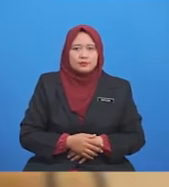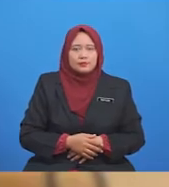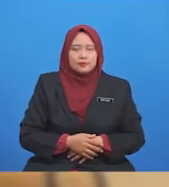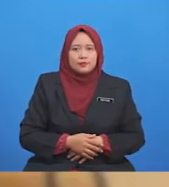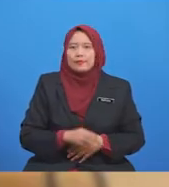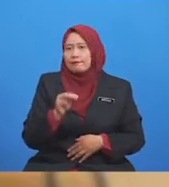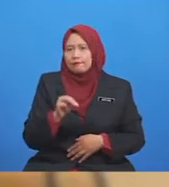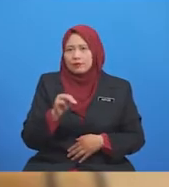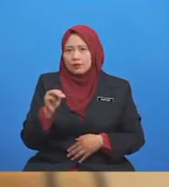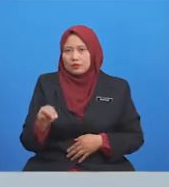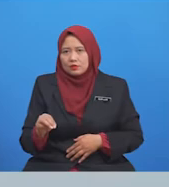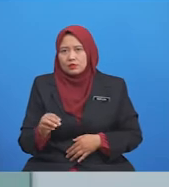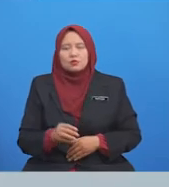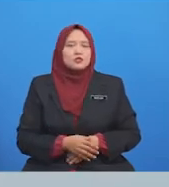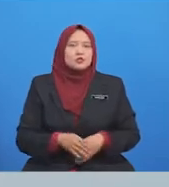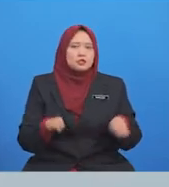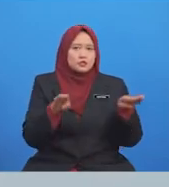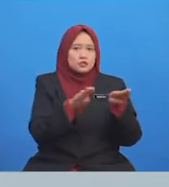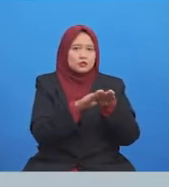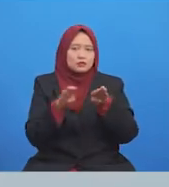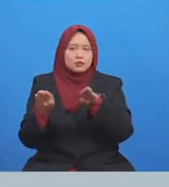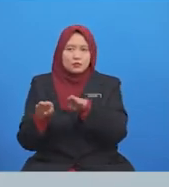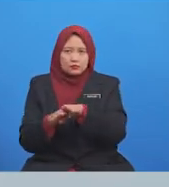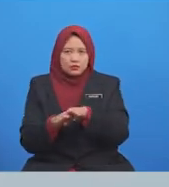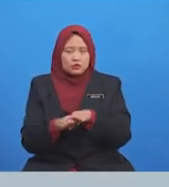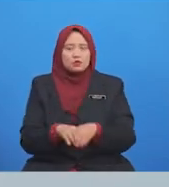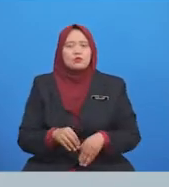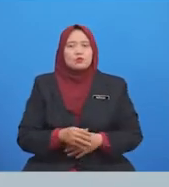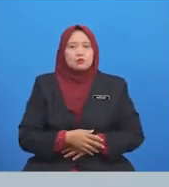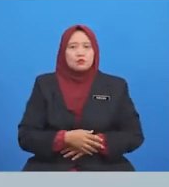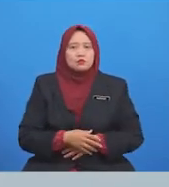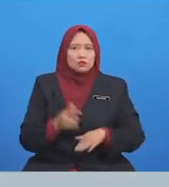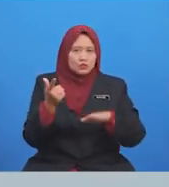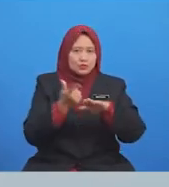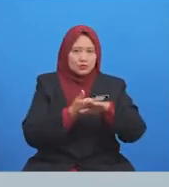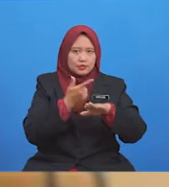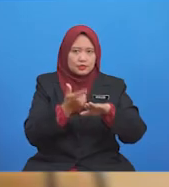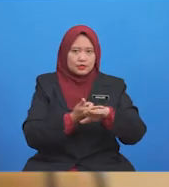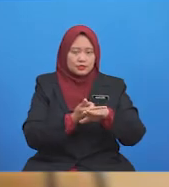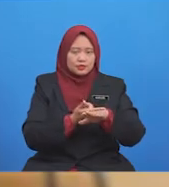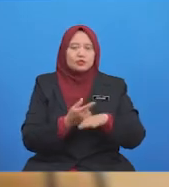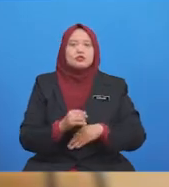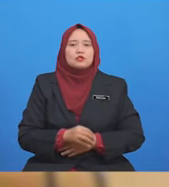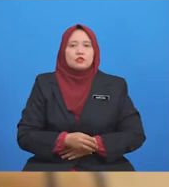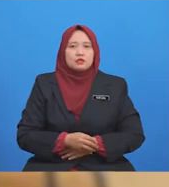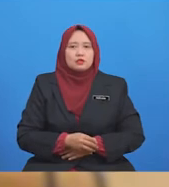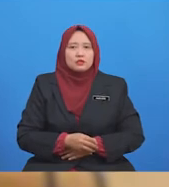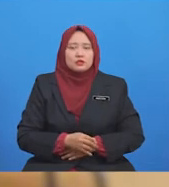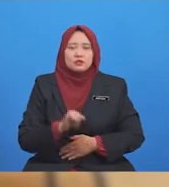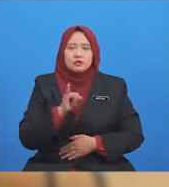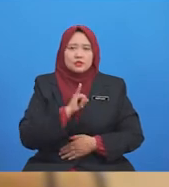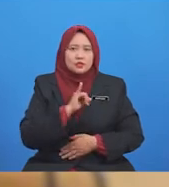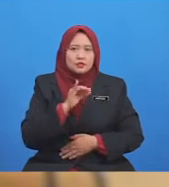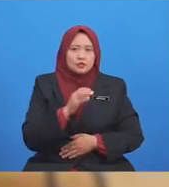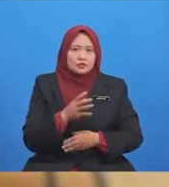Baiklah murid-murid, sebagai pengukuhan kepada pembelajaran anda pada hari ini, cikgu telah sediakan